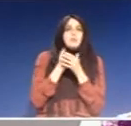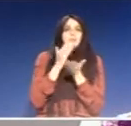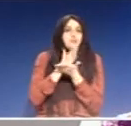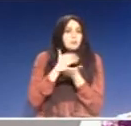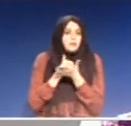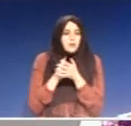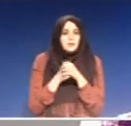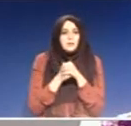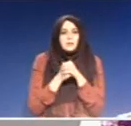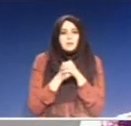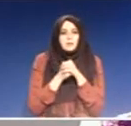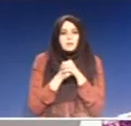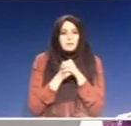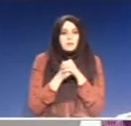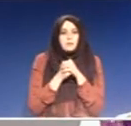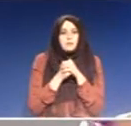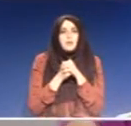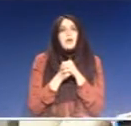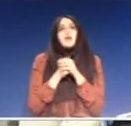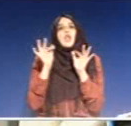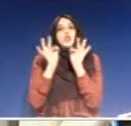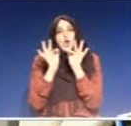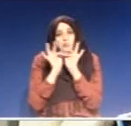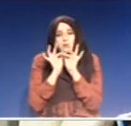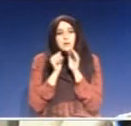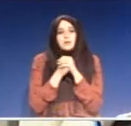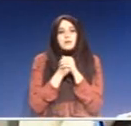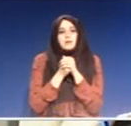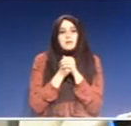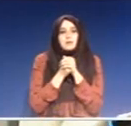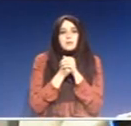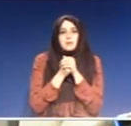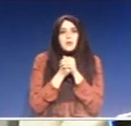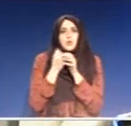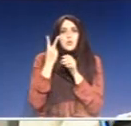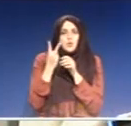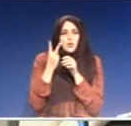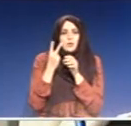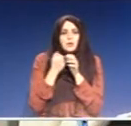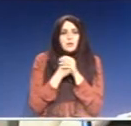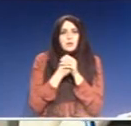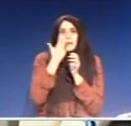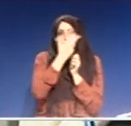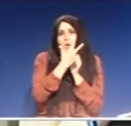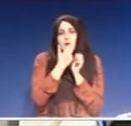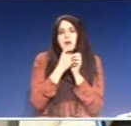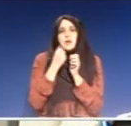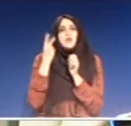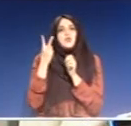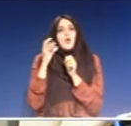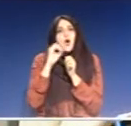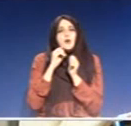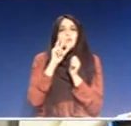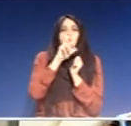عمومي عمومي لنت عمومتي دونك عمومي شين عمومتي ثلاثة ناي